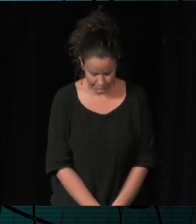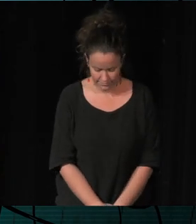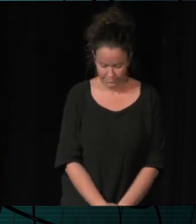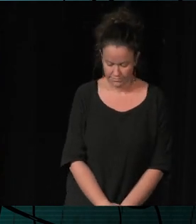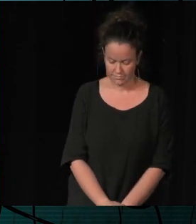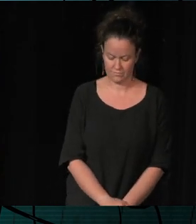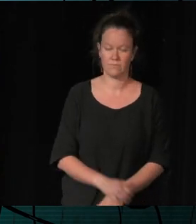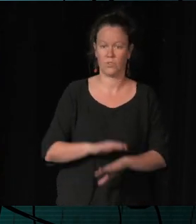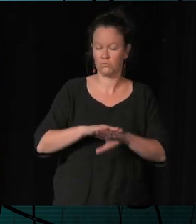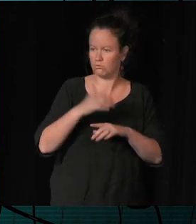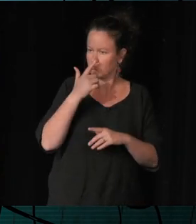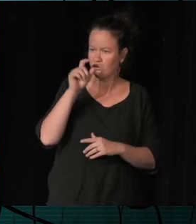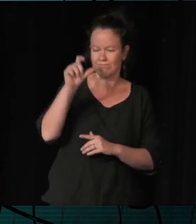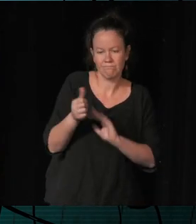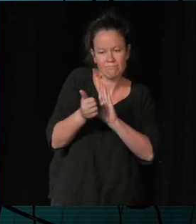que Gloria était une femme